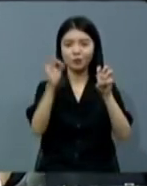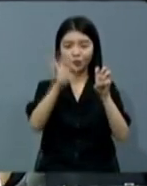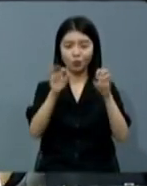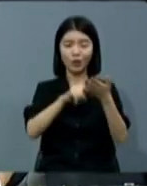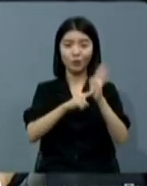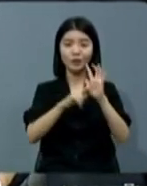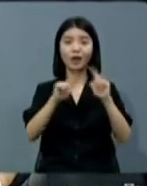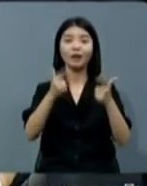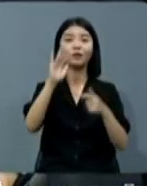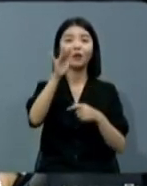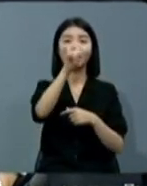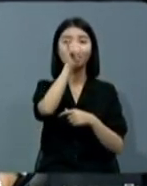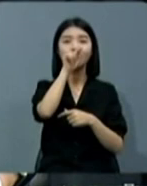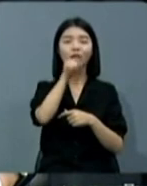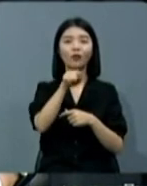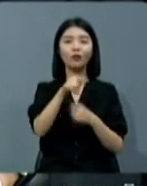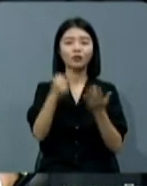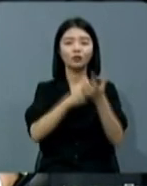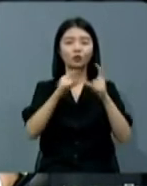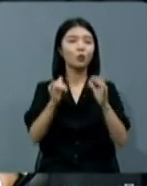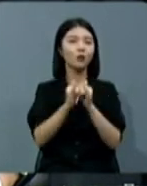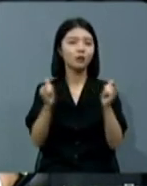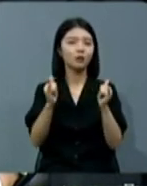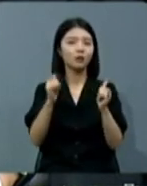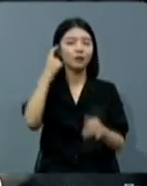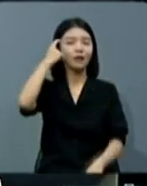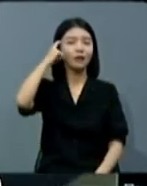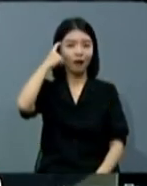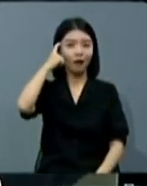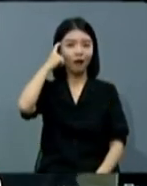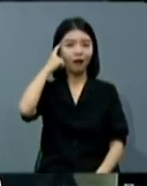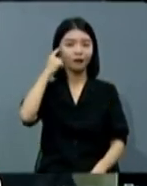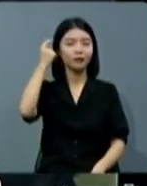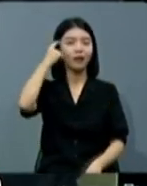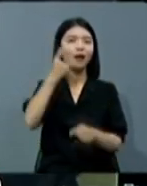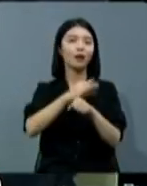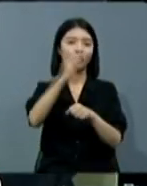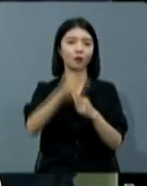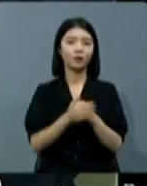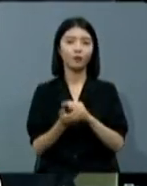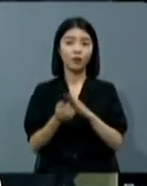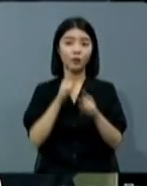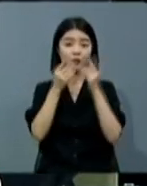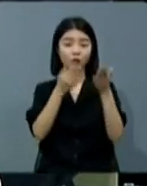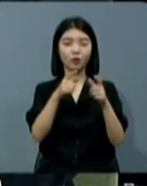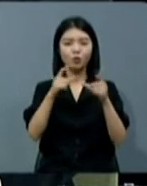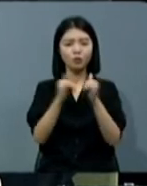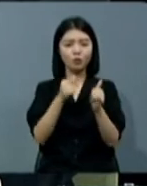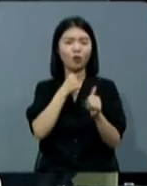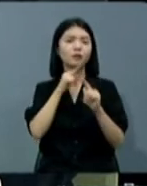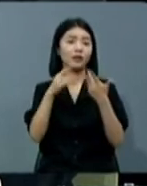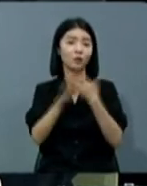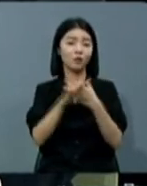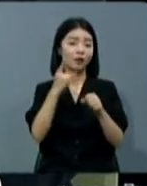30%도 안 나오게끔 돼 있는 예. 그런 제주도민들의 의식이라는 것을 감안해 주시기 바랍니다. 그래서 아까 제가 그랬지 않습니까? 도민들이 원하지 않으면